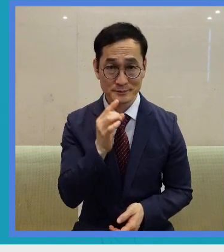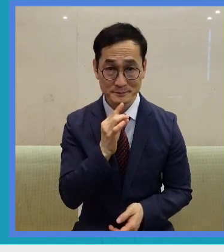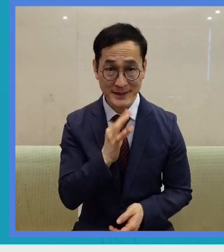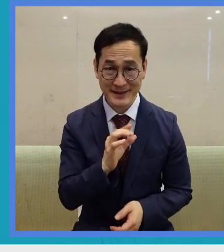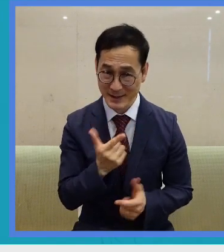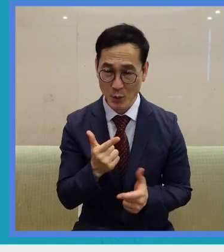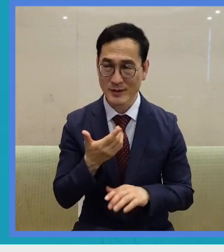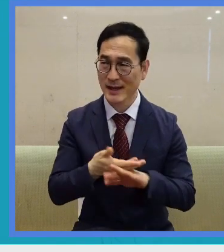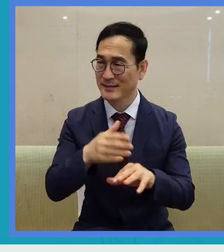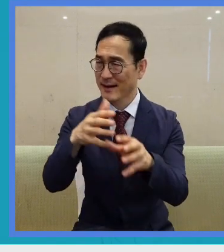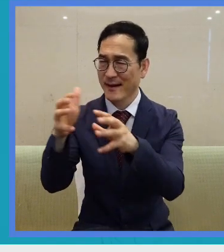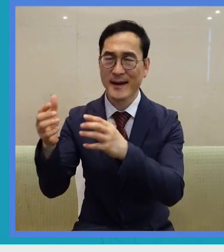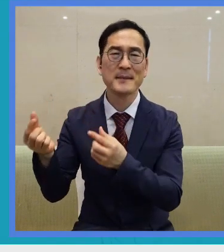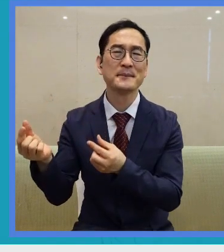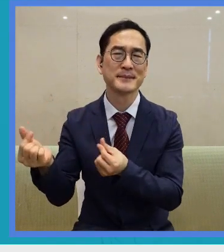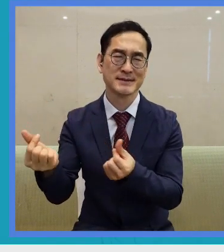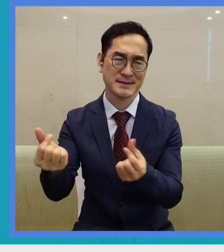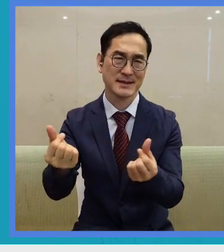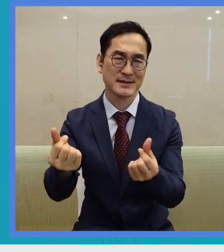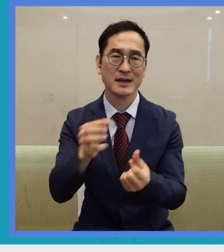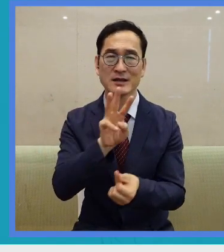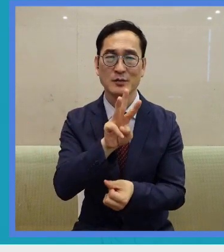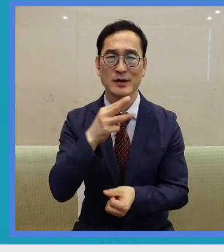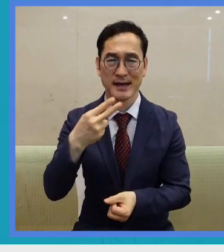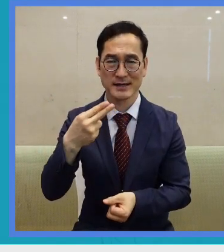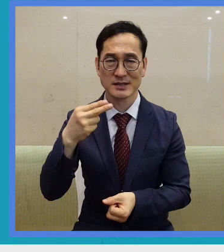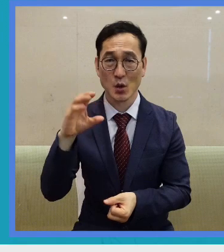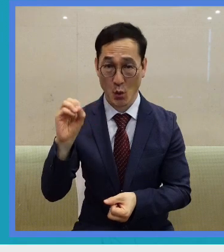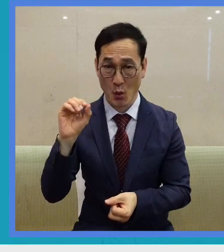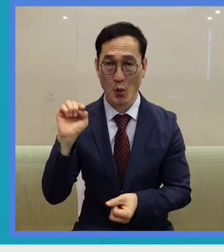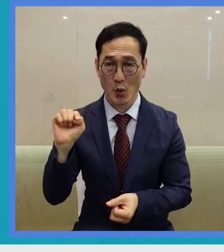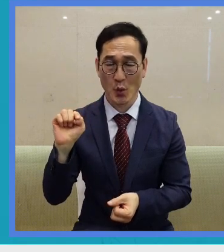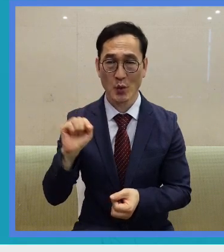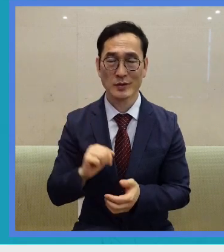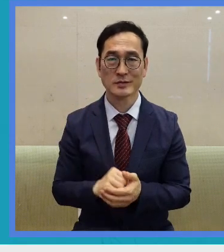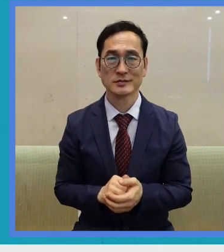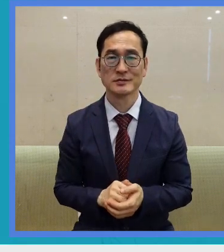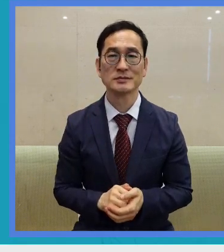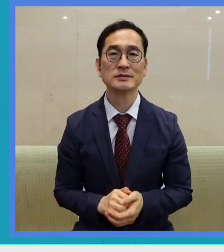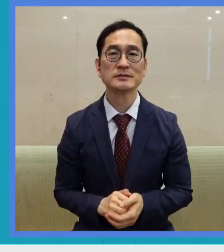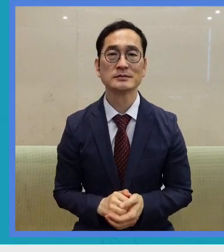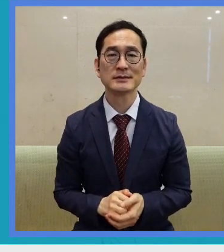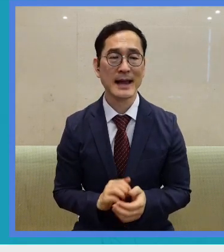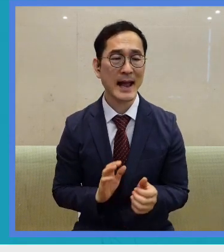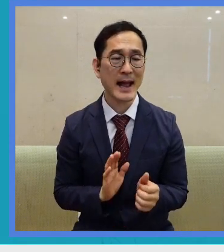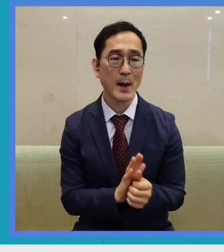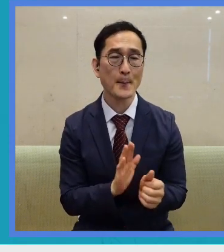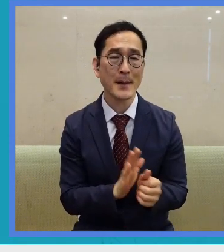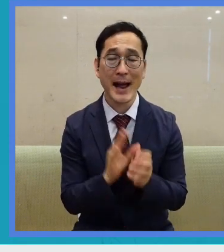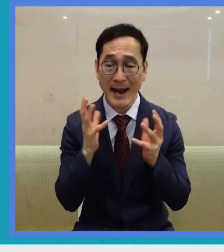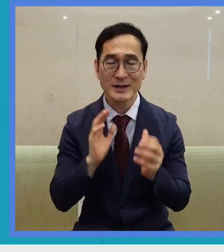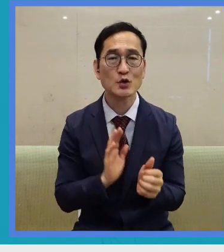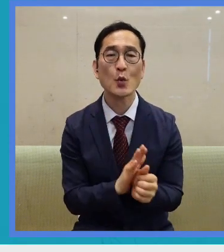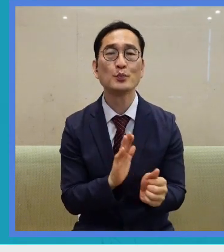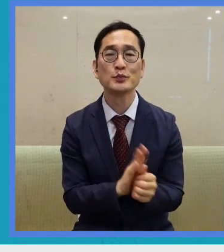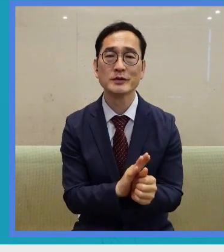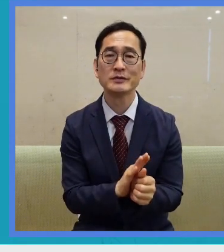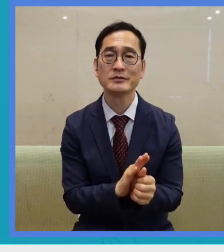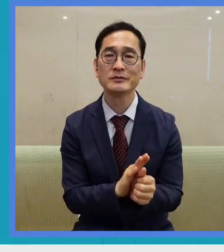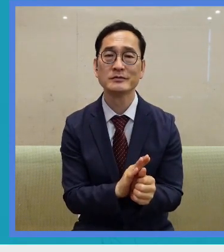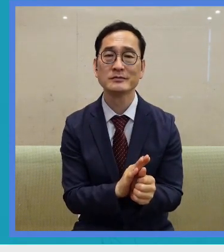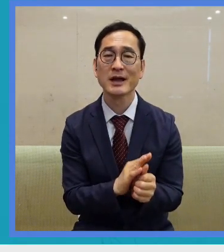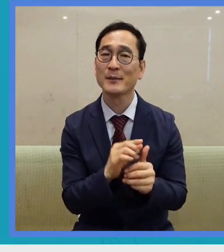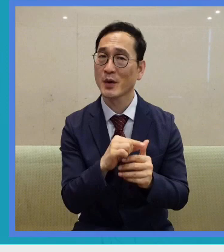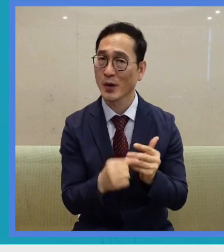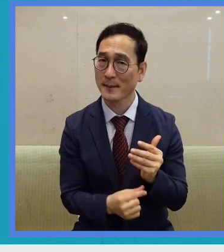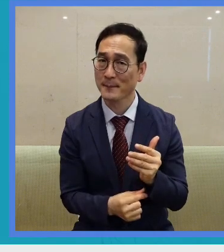거의 비슷하게 나타납니다. WHO에서도 helping children 이렇게 아이들을 돕는다는 건데 그 부모들이 혹은 그